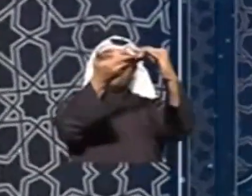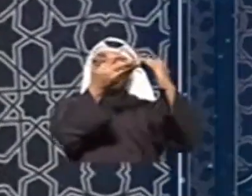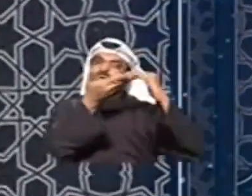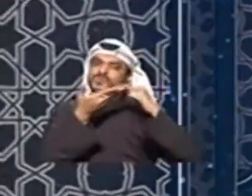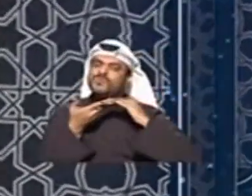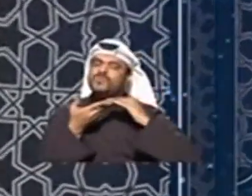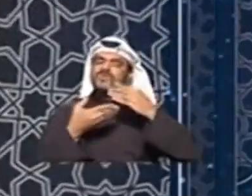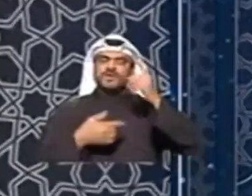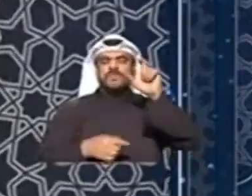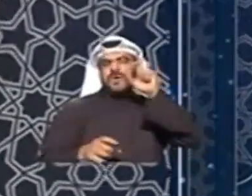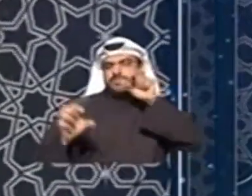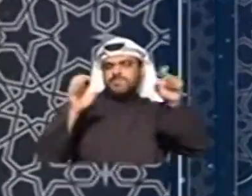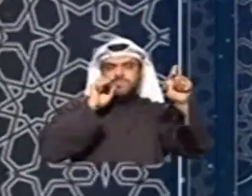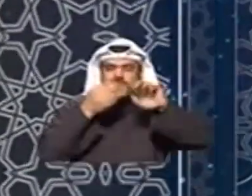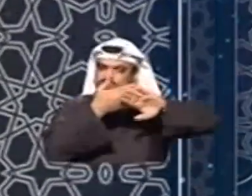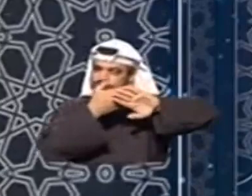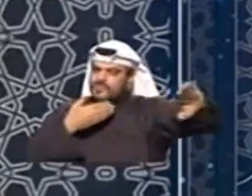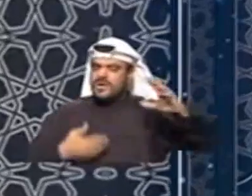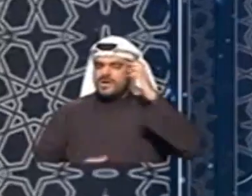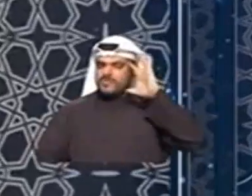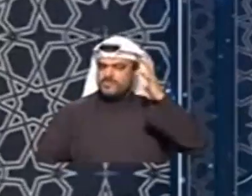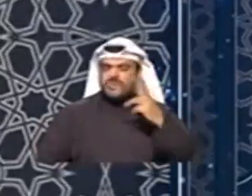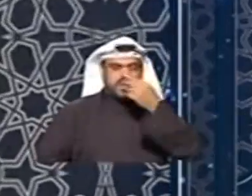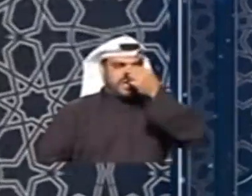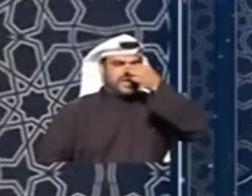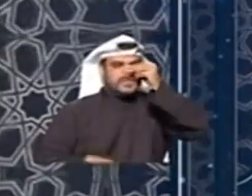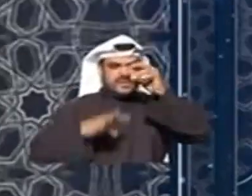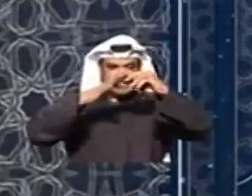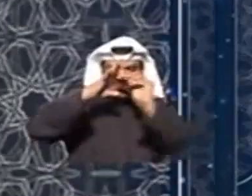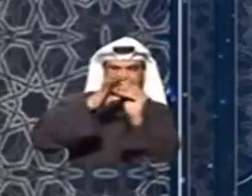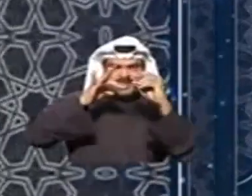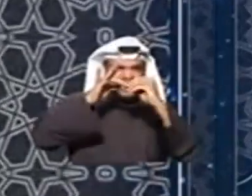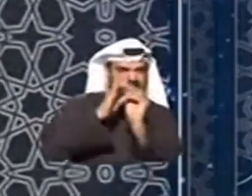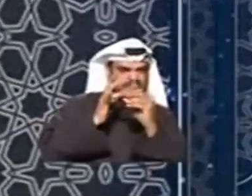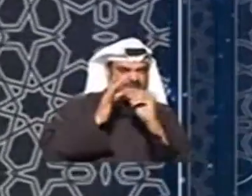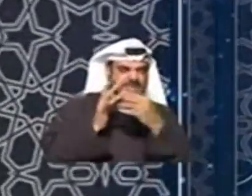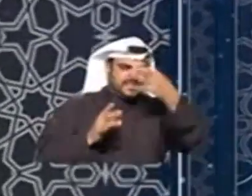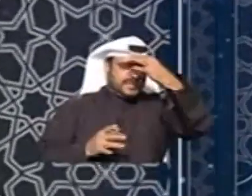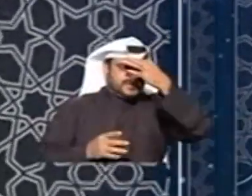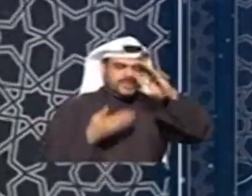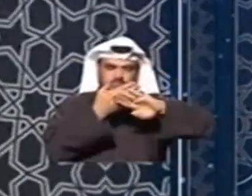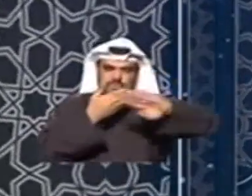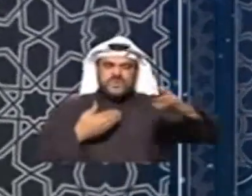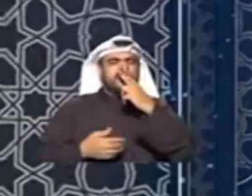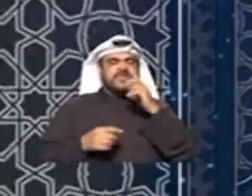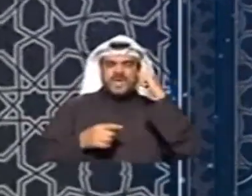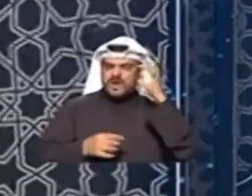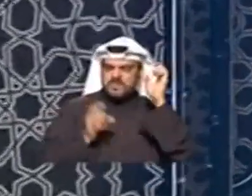من البرص والجنون والجذام ومن سيء الأسقام.